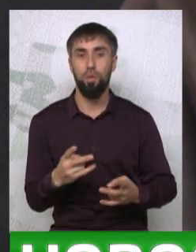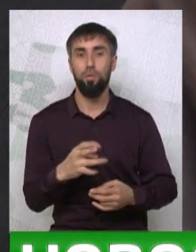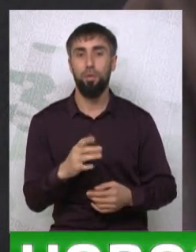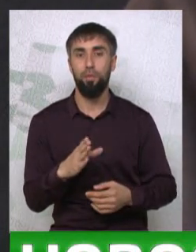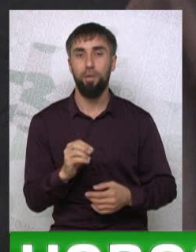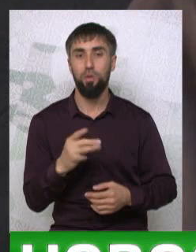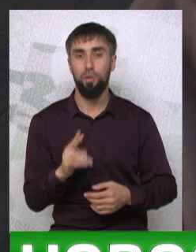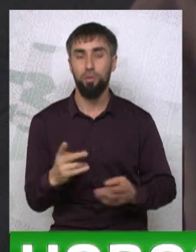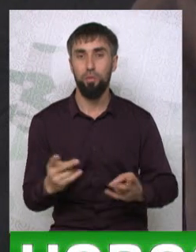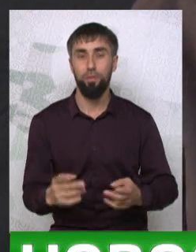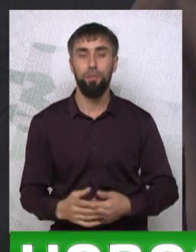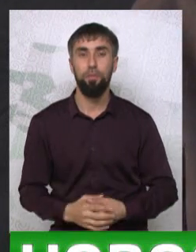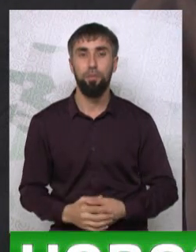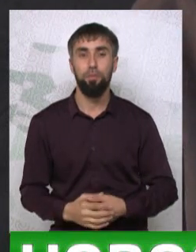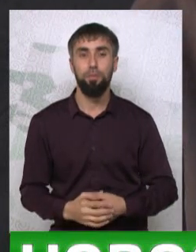новейщик.